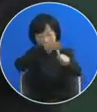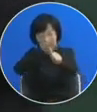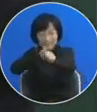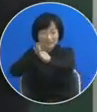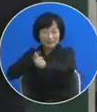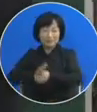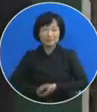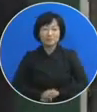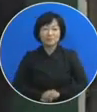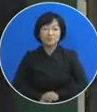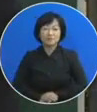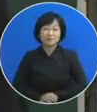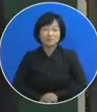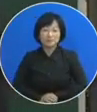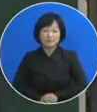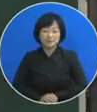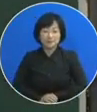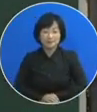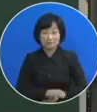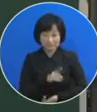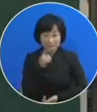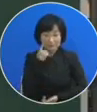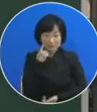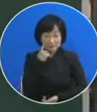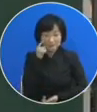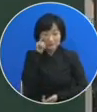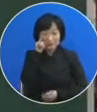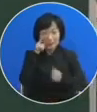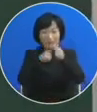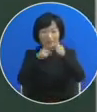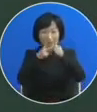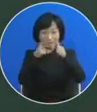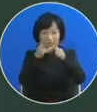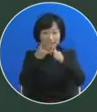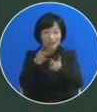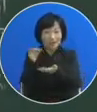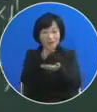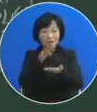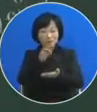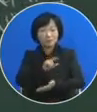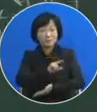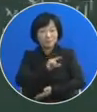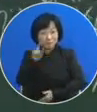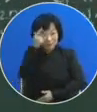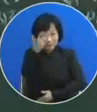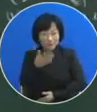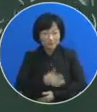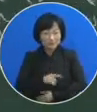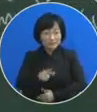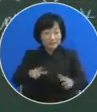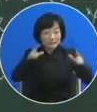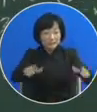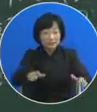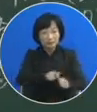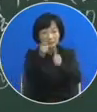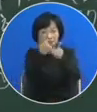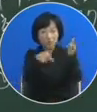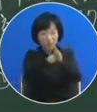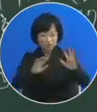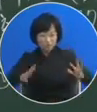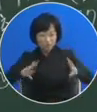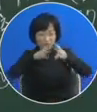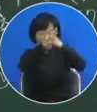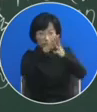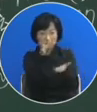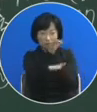all the forces of darkness. 해보세요. Try it. 네 가지 은금은 뭡니까? And what do we mean by the four offerings? 이 지역 살리는 건축. It's construction of saving